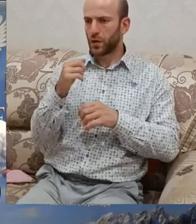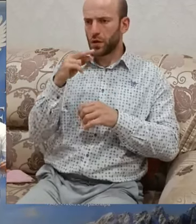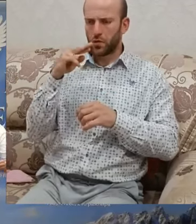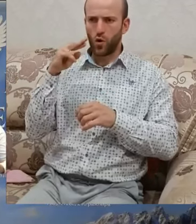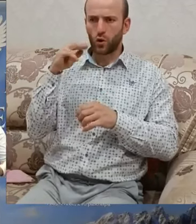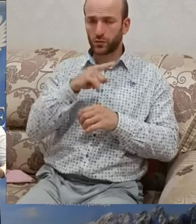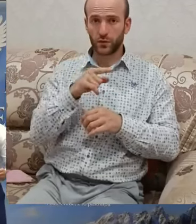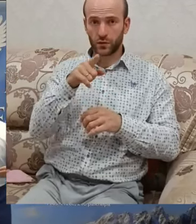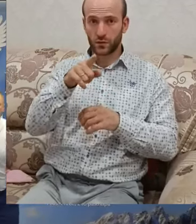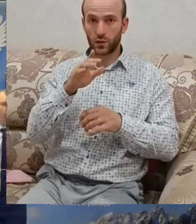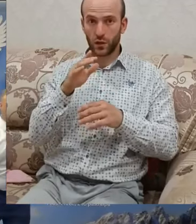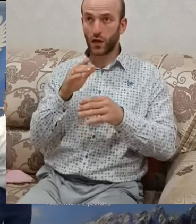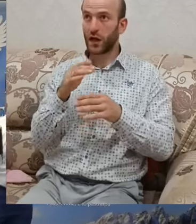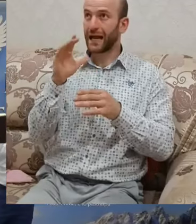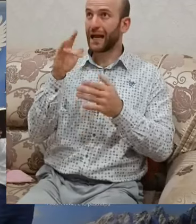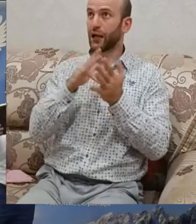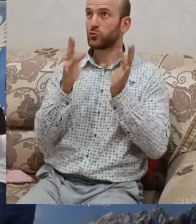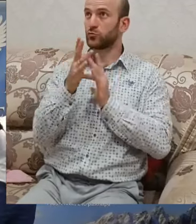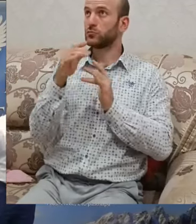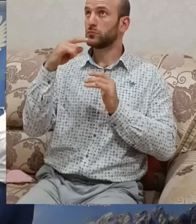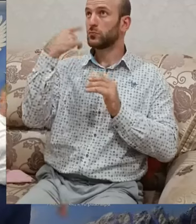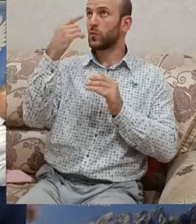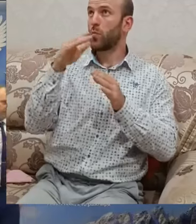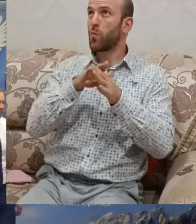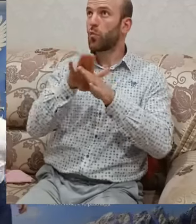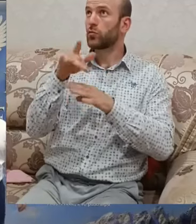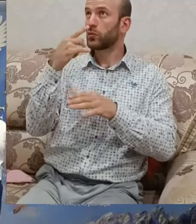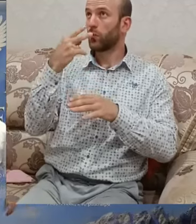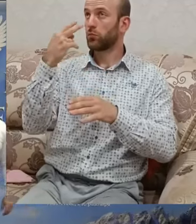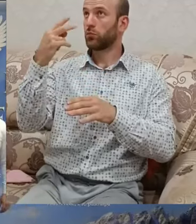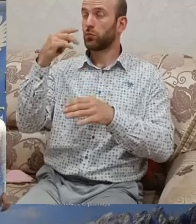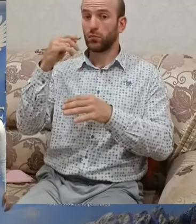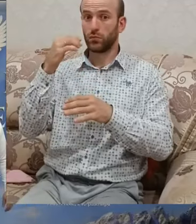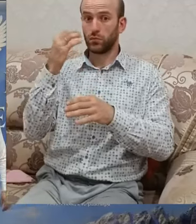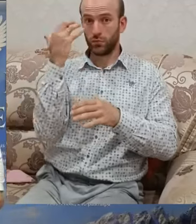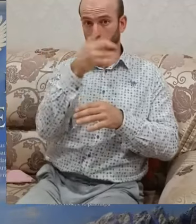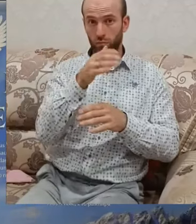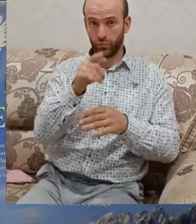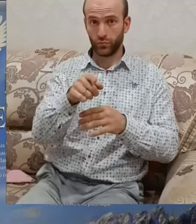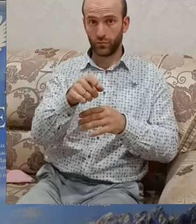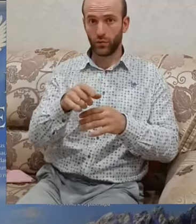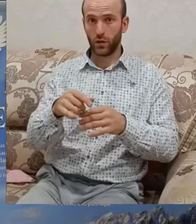принять всего совершенства ir всего слова. Ir labiau jį išreikšti. И тем более его выразить.